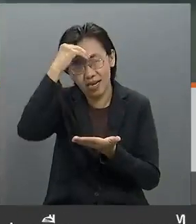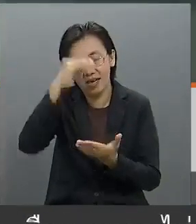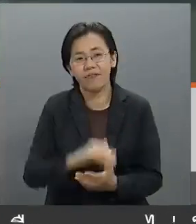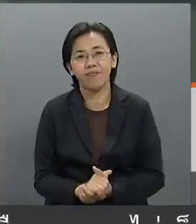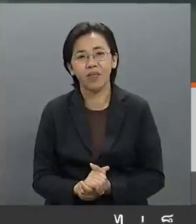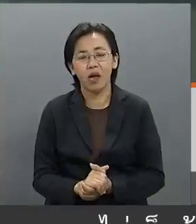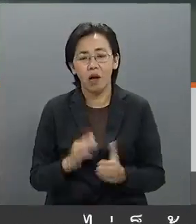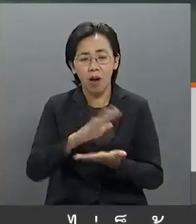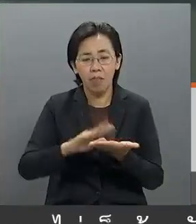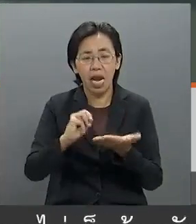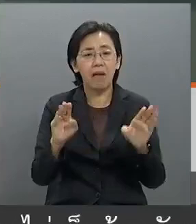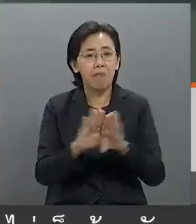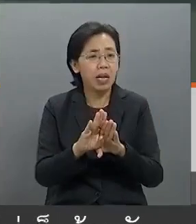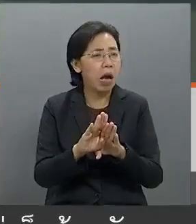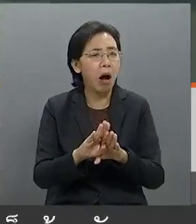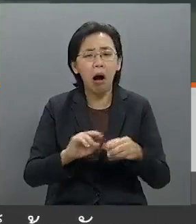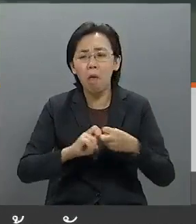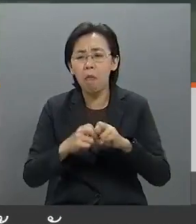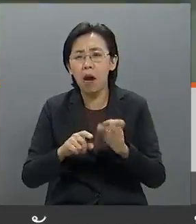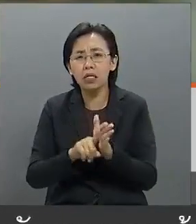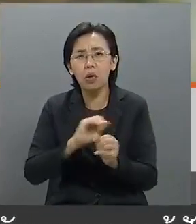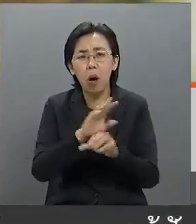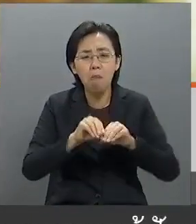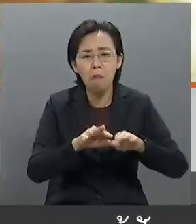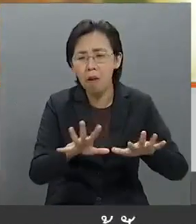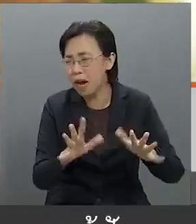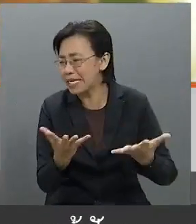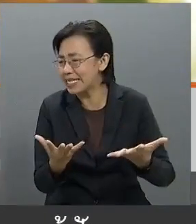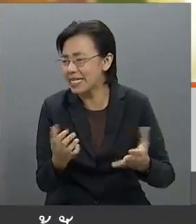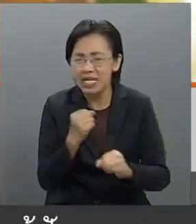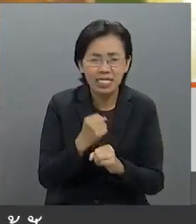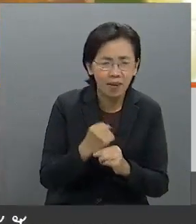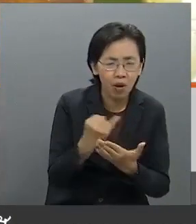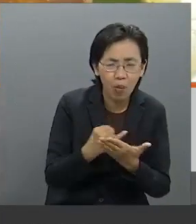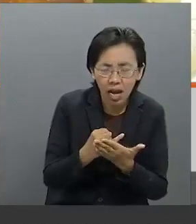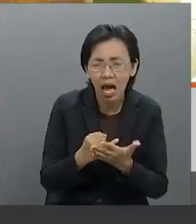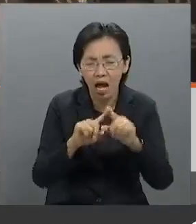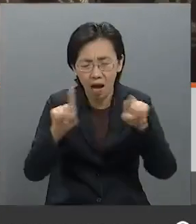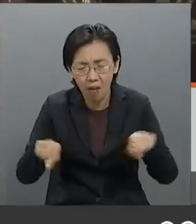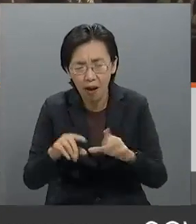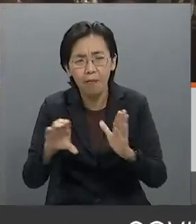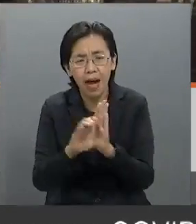จึงขาดอุปกรณ์เฉพาะทางไม่สามารถสร้างผลงานชิ้นใหม่